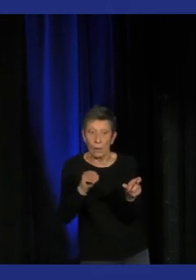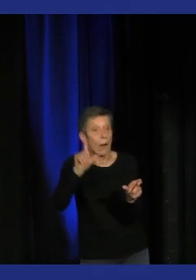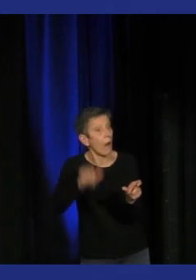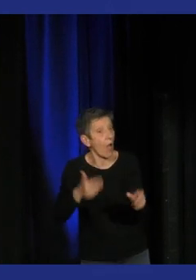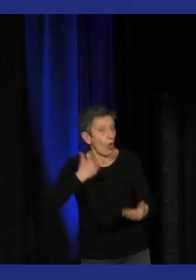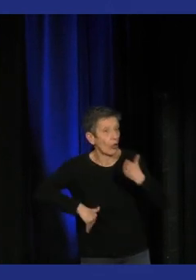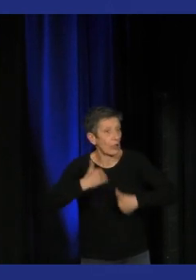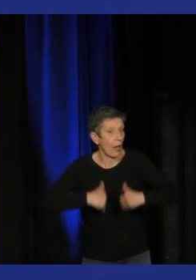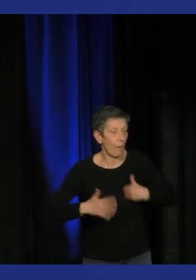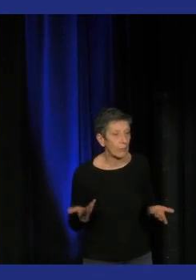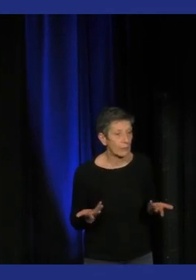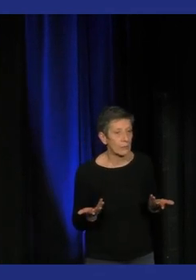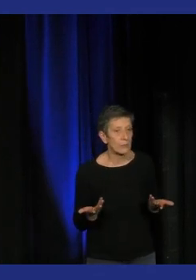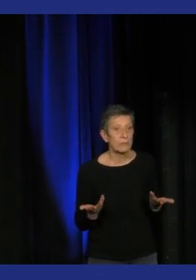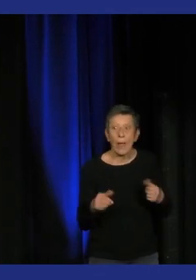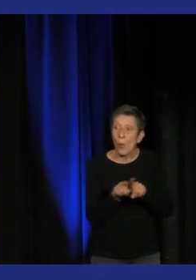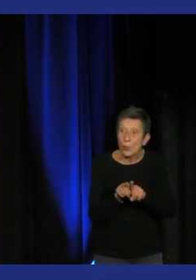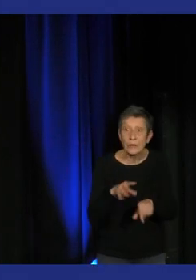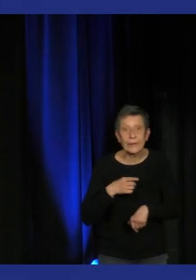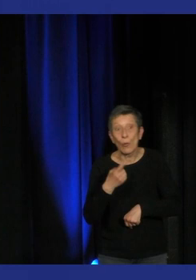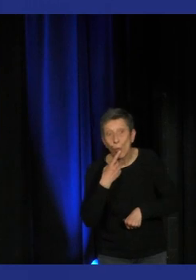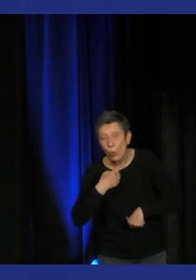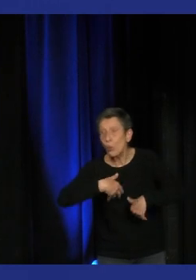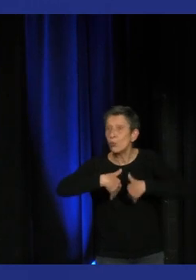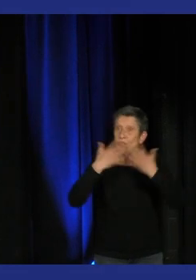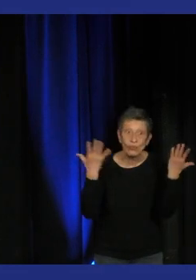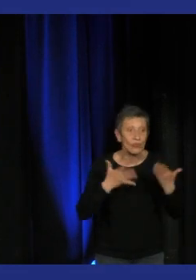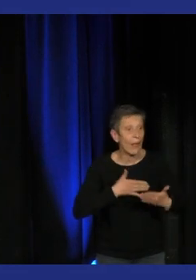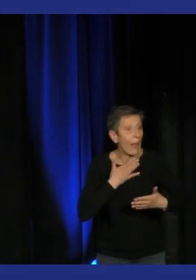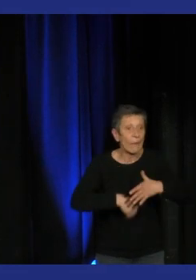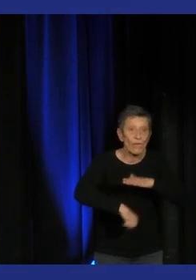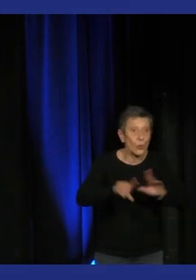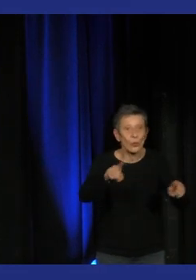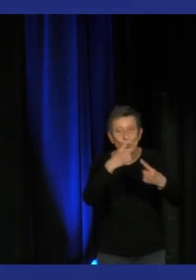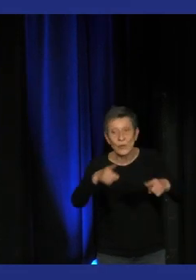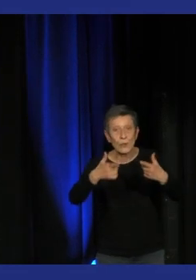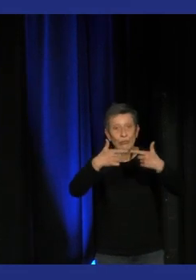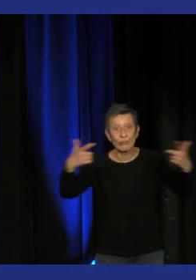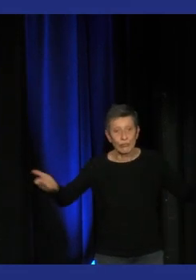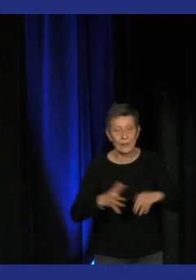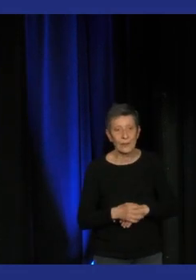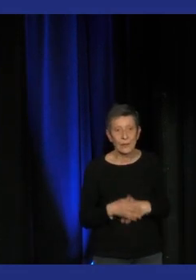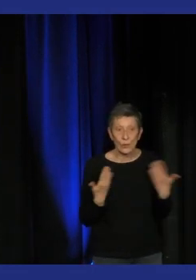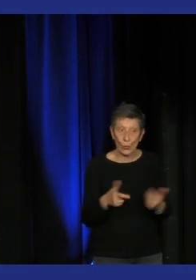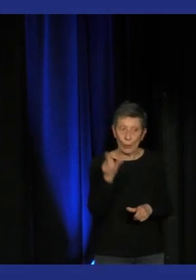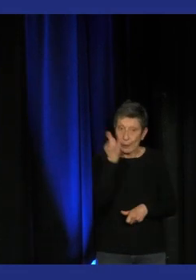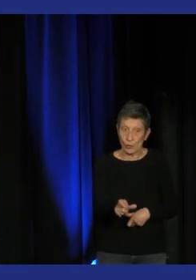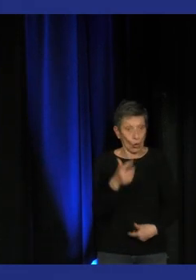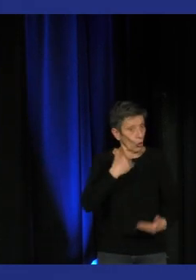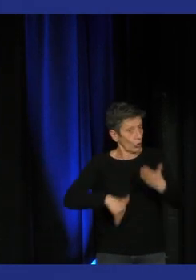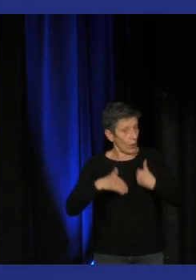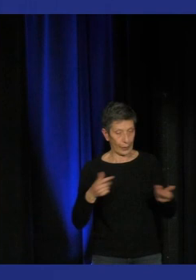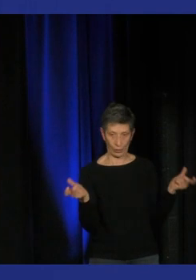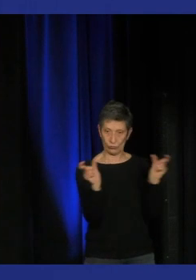mais elle a par ailleurs aussi des goûts, des couleurs, elle aime le foot, elle aime la musique, etc. Donc personne handicapée peut aller,